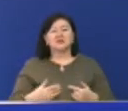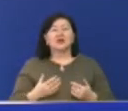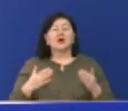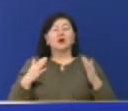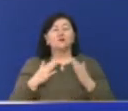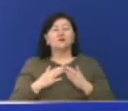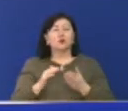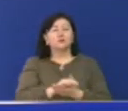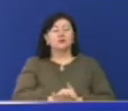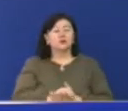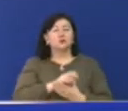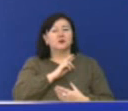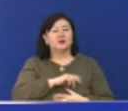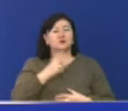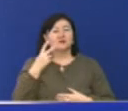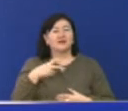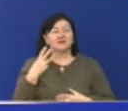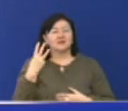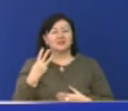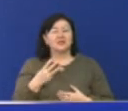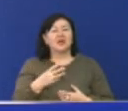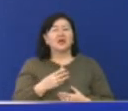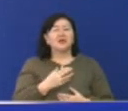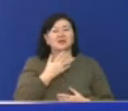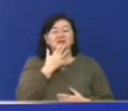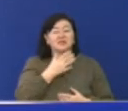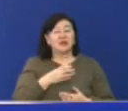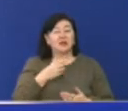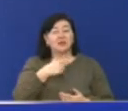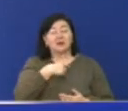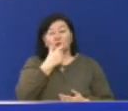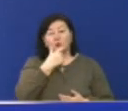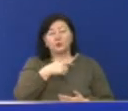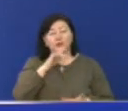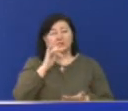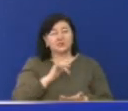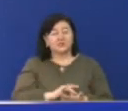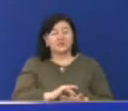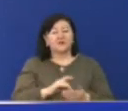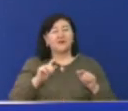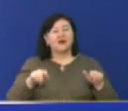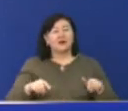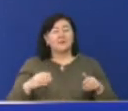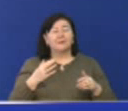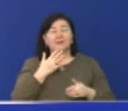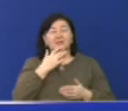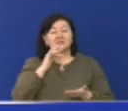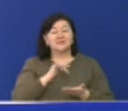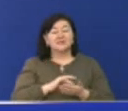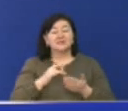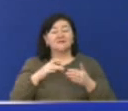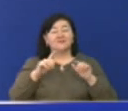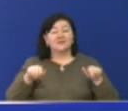дружбы работают 23 национально-культурных центра. Объединение «Возрождение», которое собрало более 5000 представителей немецкой